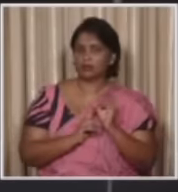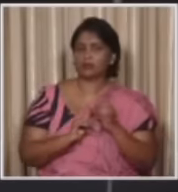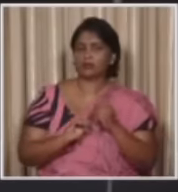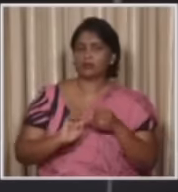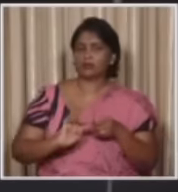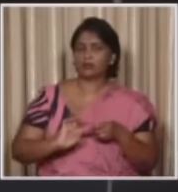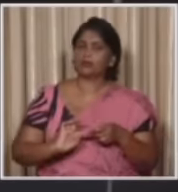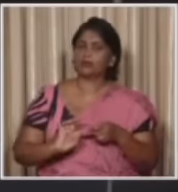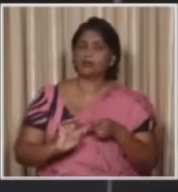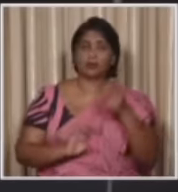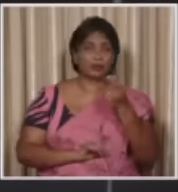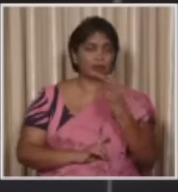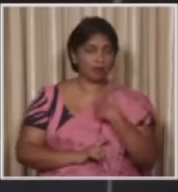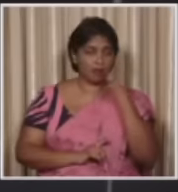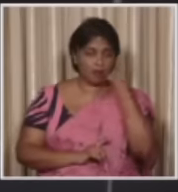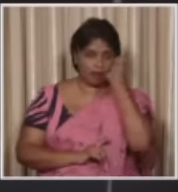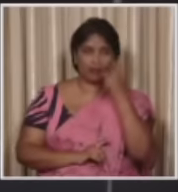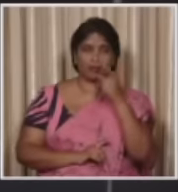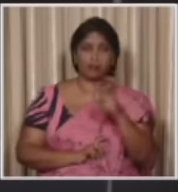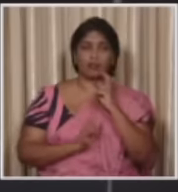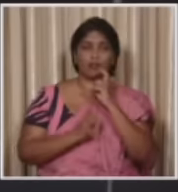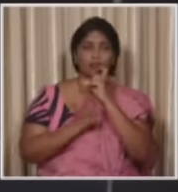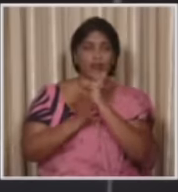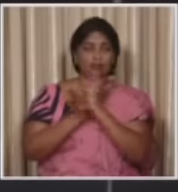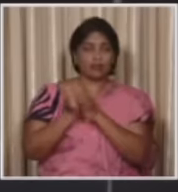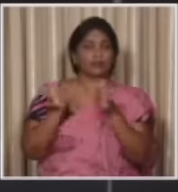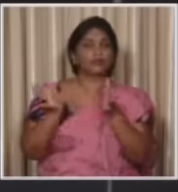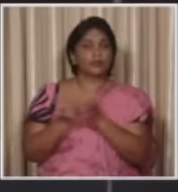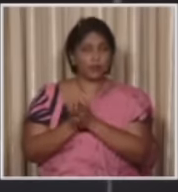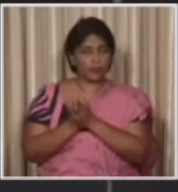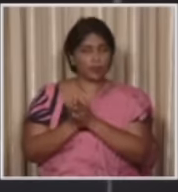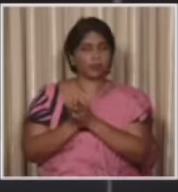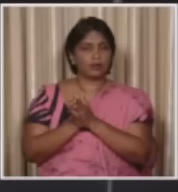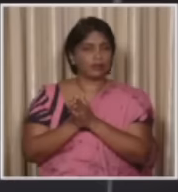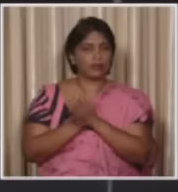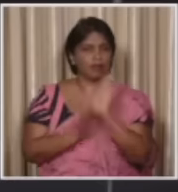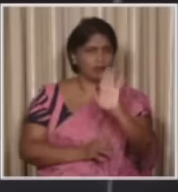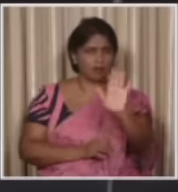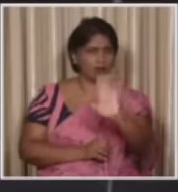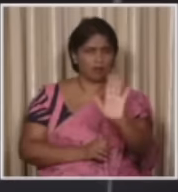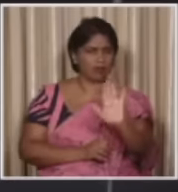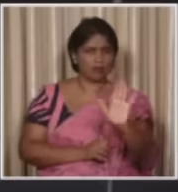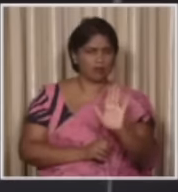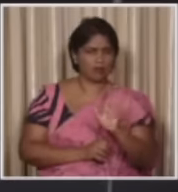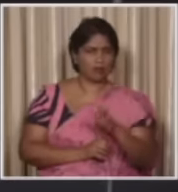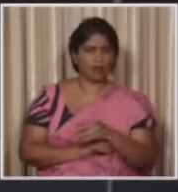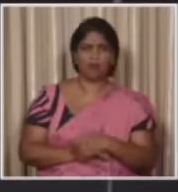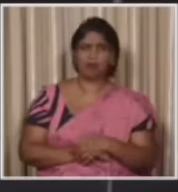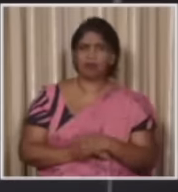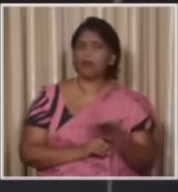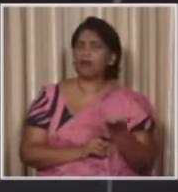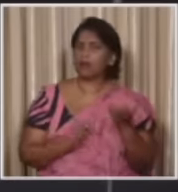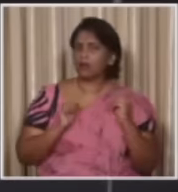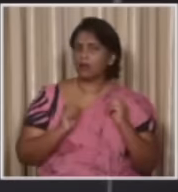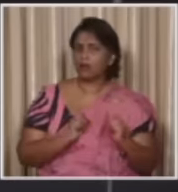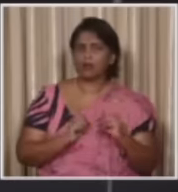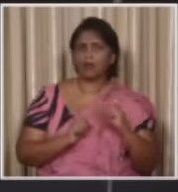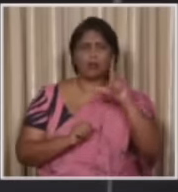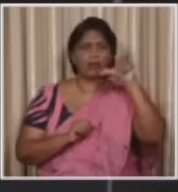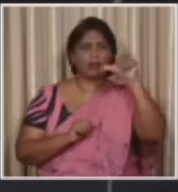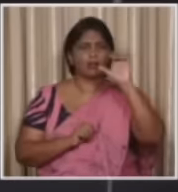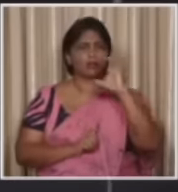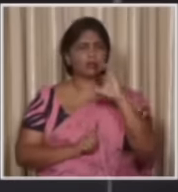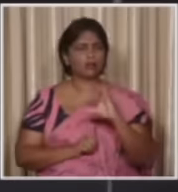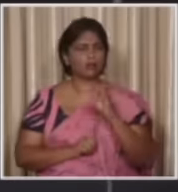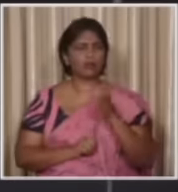දැන් ඔබතුමා මතු කරපු ප්‍රශ්නේ ඔබතුමා කිව්වේ ව්‍යවස්ථාදායක කොටසක් කියලා ව්‍යවස්ථාදායක සභාව නැහැ. එහෙනම් මොකටද හතා යන්න වගන්තිය